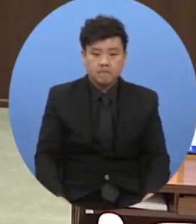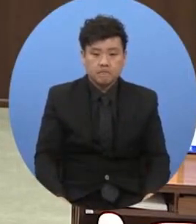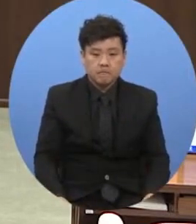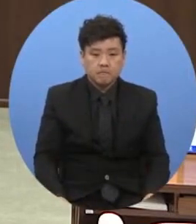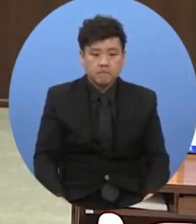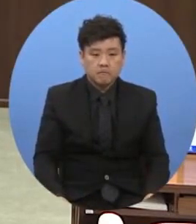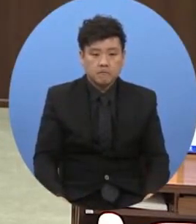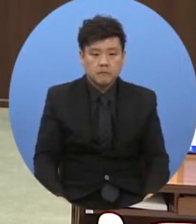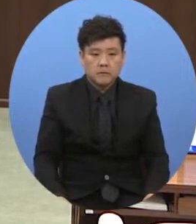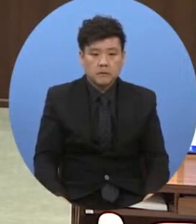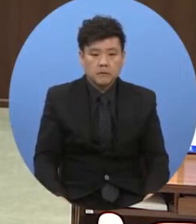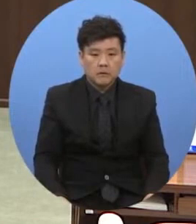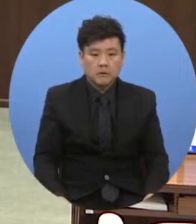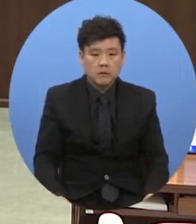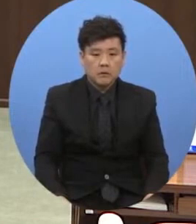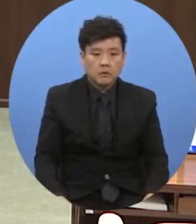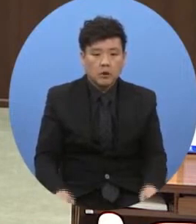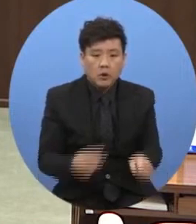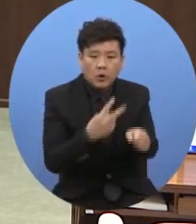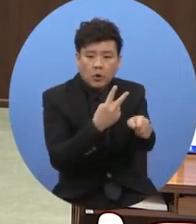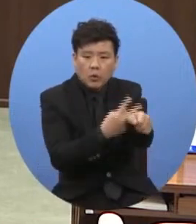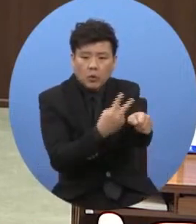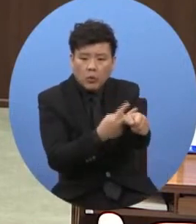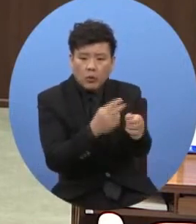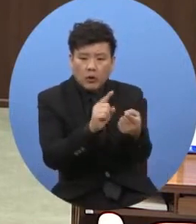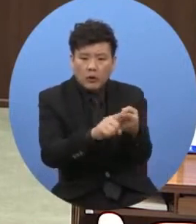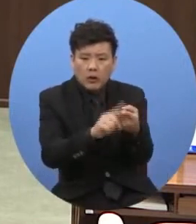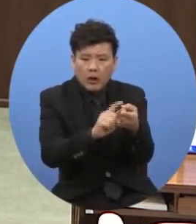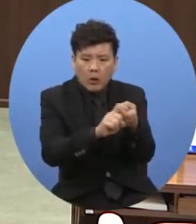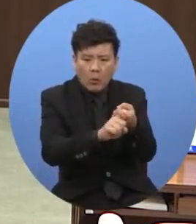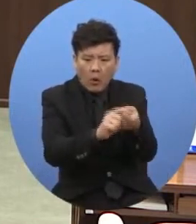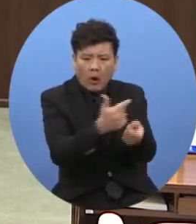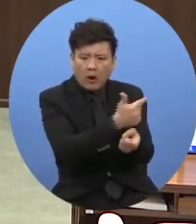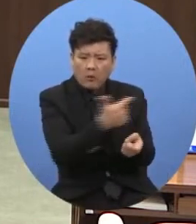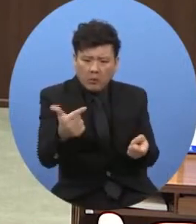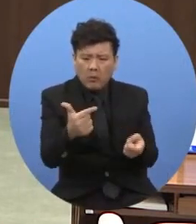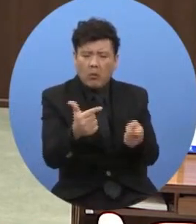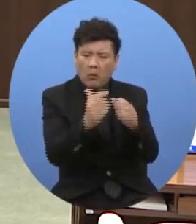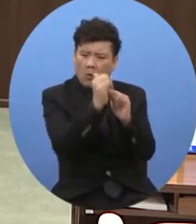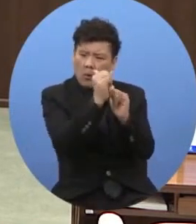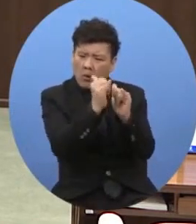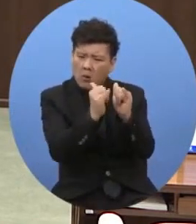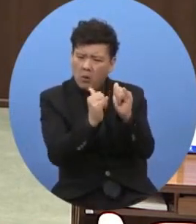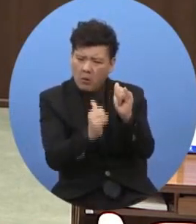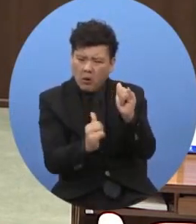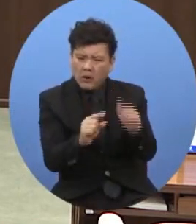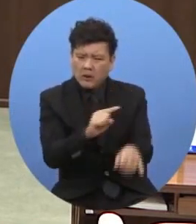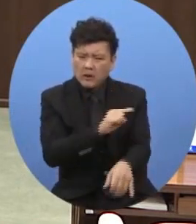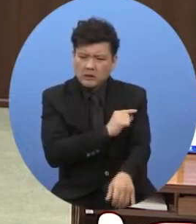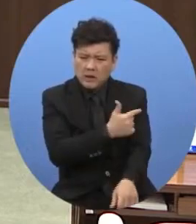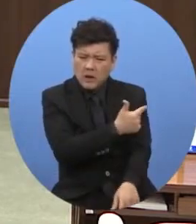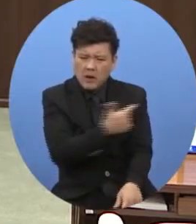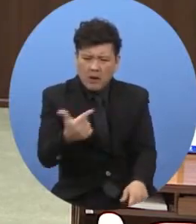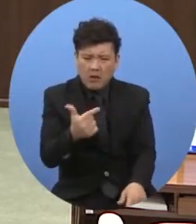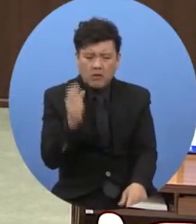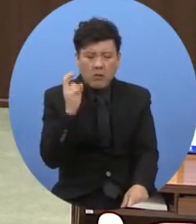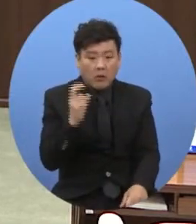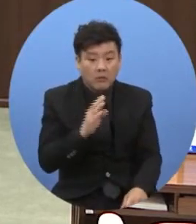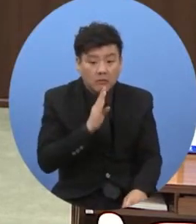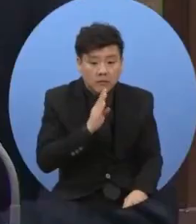단군 이래 이처럼 교권이 관심을 받은 적이 없다라는 내용이 계속 나오고 있습니다. 현장에서. 어떻게